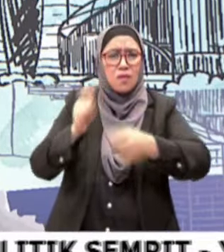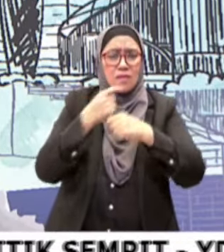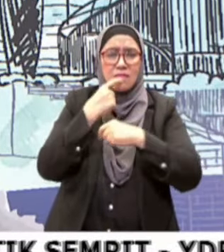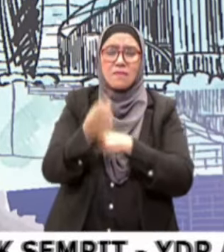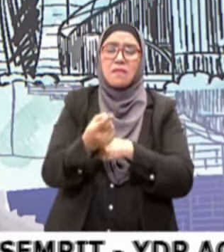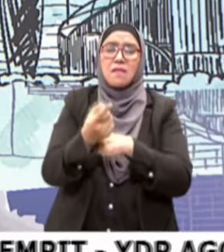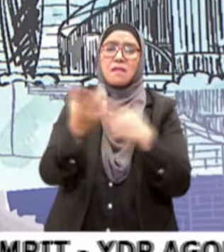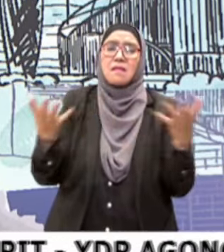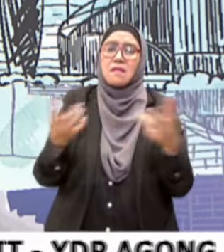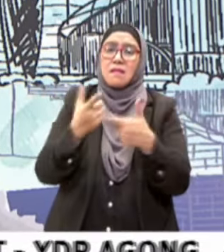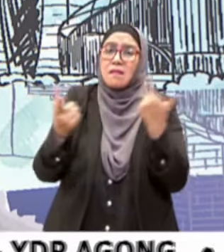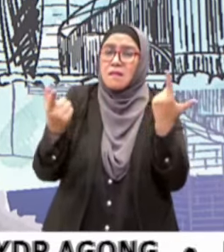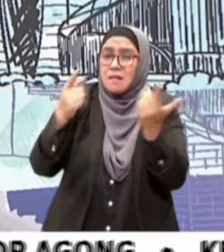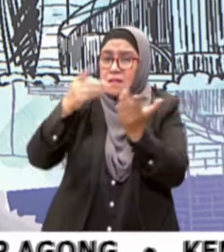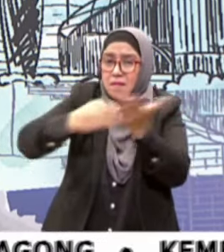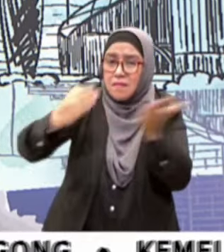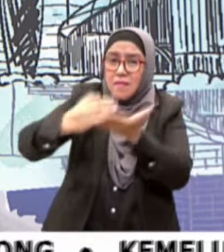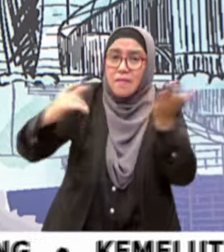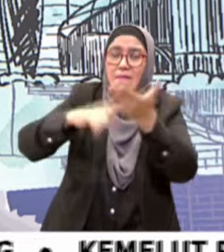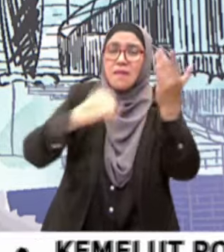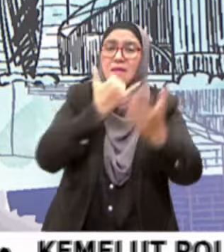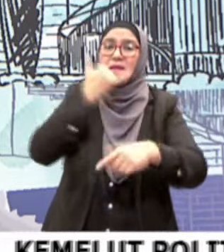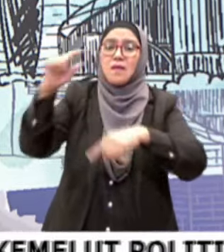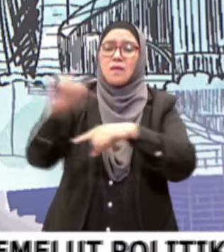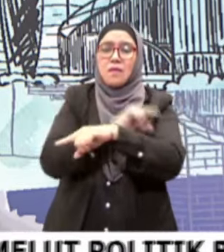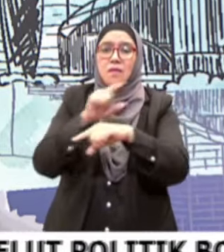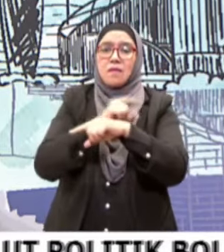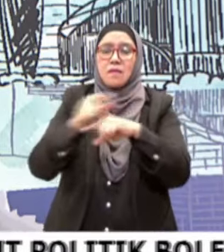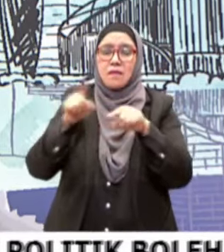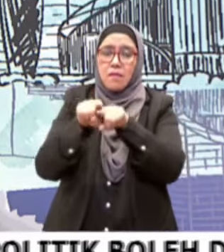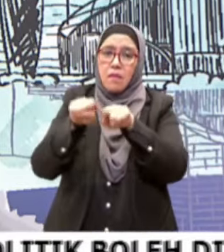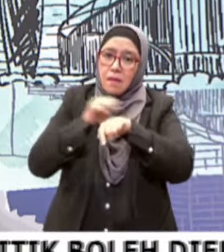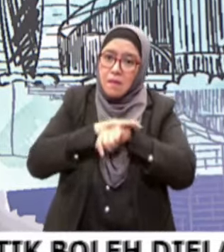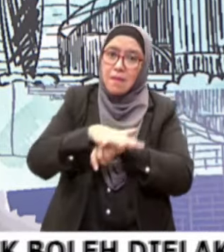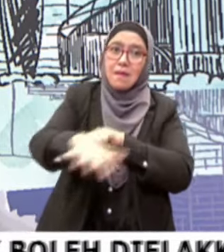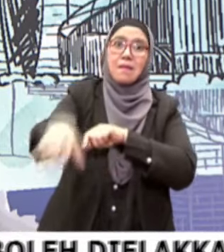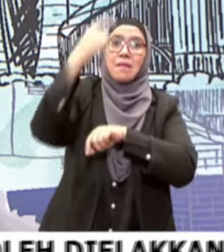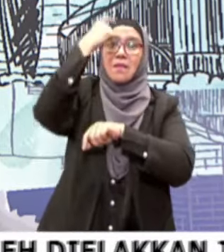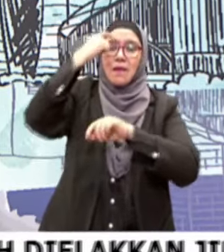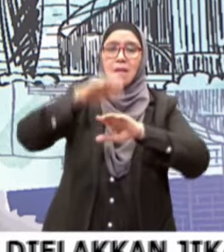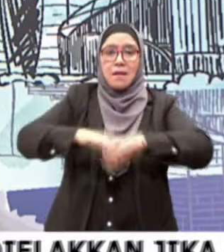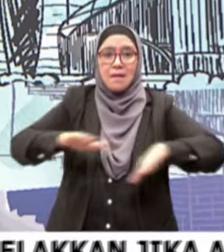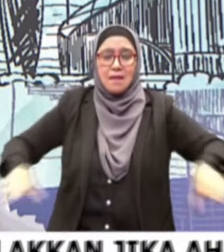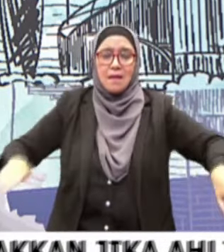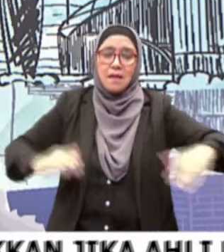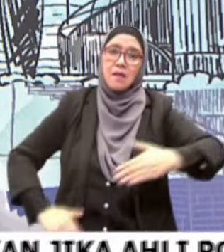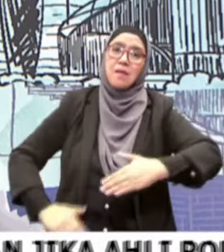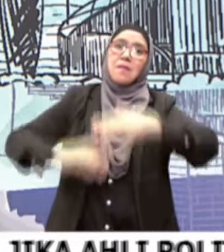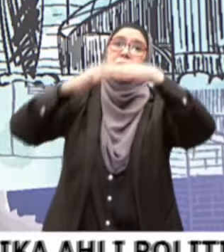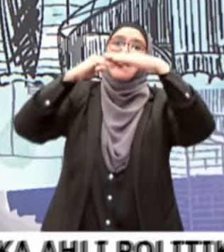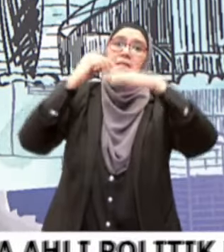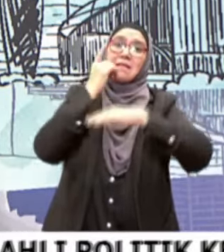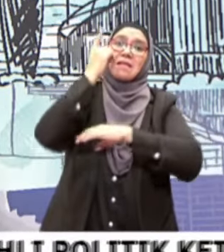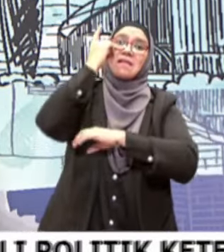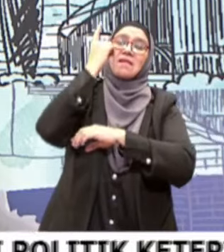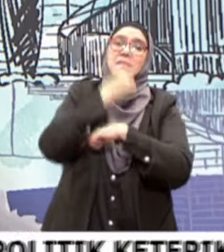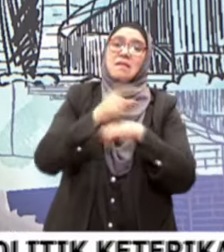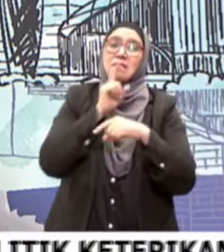disalahguna sehingga mempengaruhi Minda dari kanak-kanak sehingga orang-orang dewasa yang berpotensi